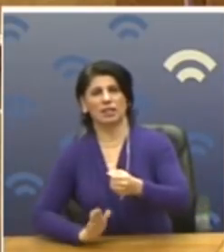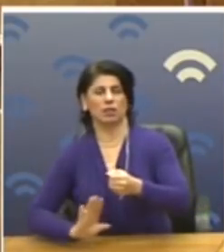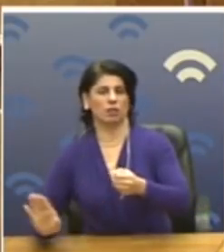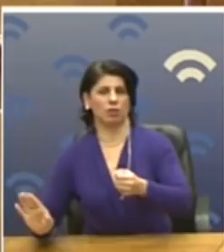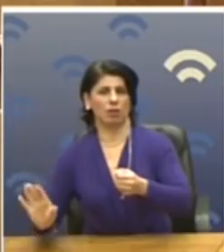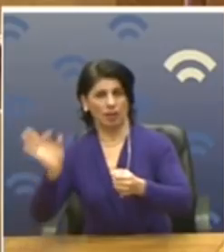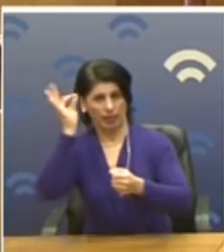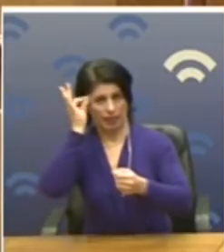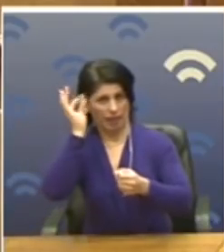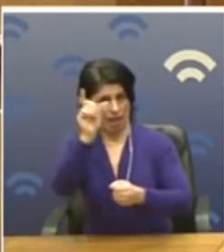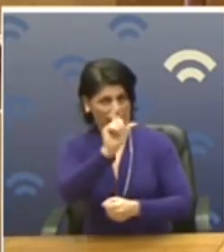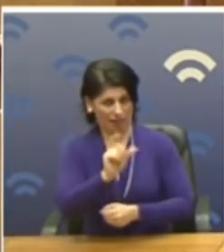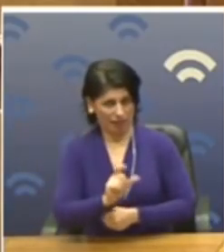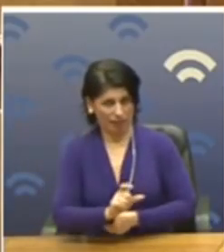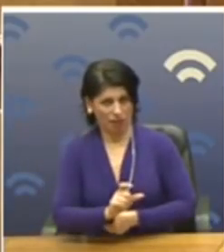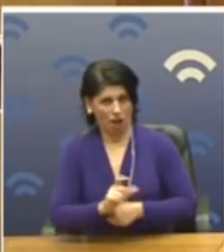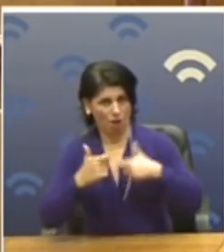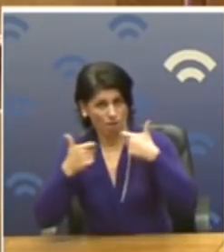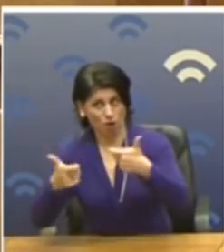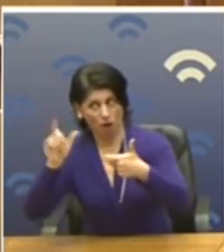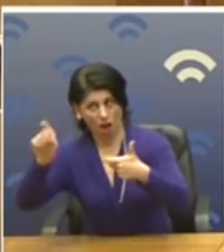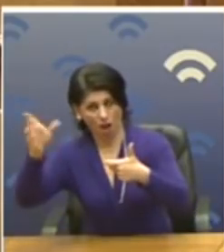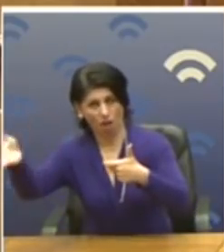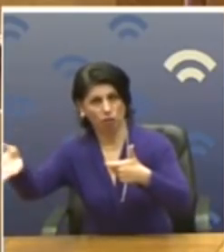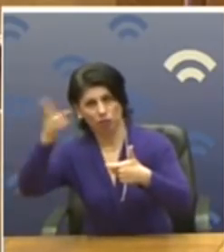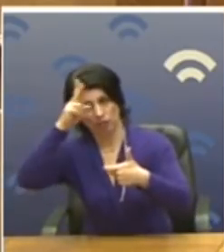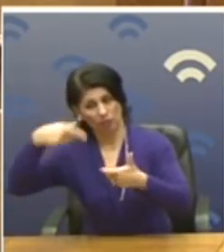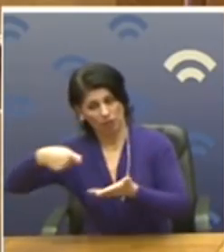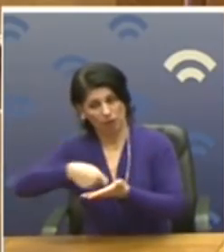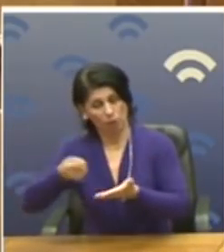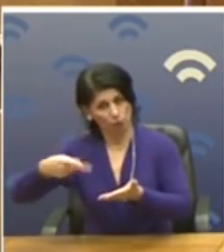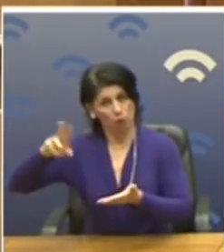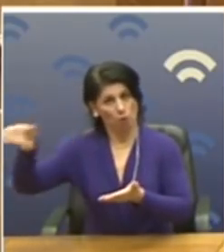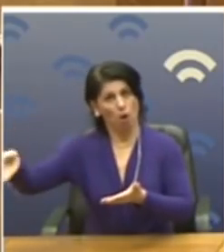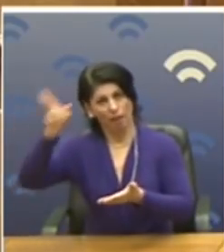Οι Γάλλοι και οι Ιταλοί φωνάζουν στους Γερμανούς να πληρώσουν περισσότερο αυτοί.